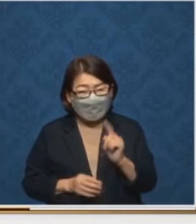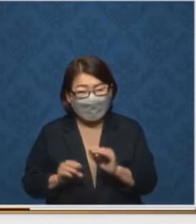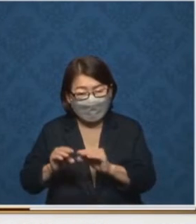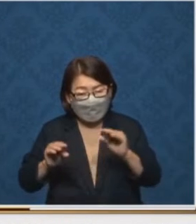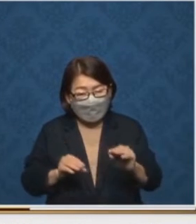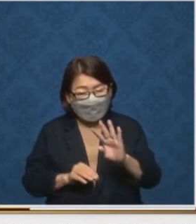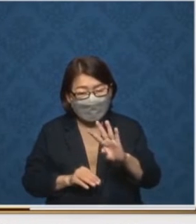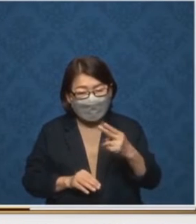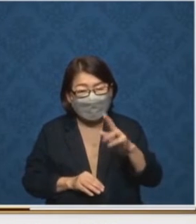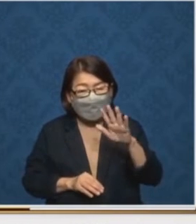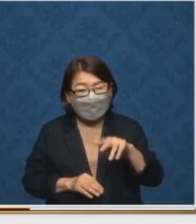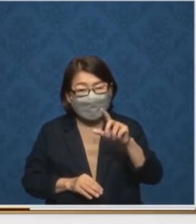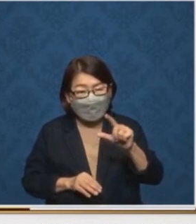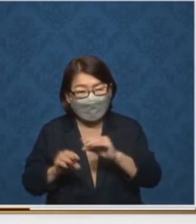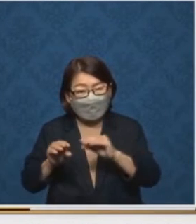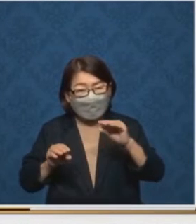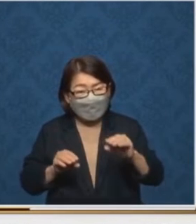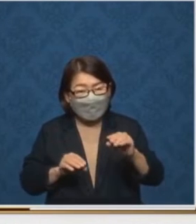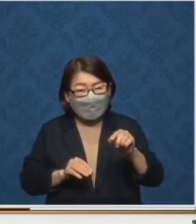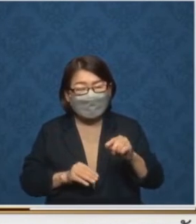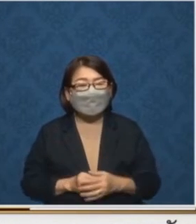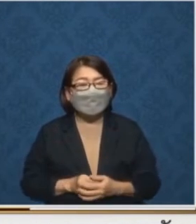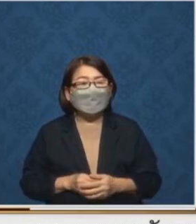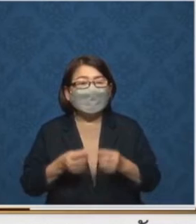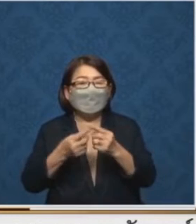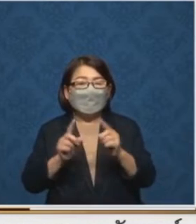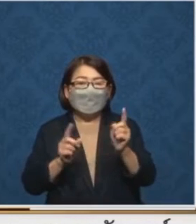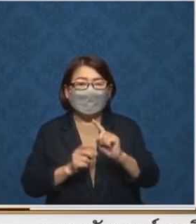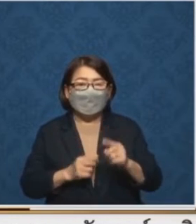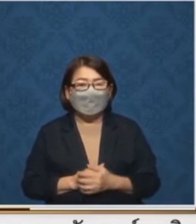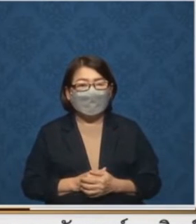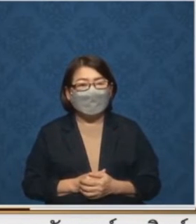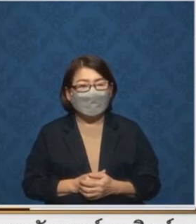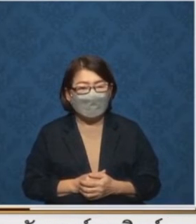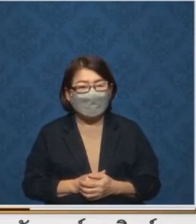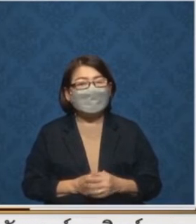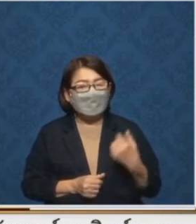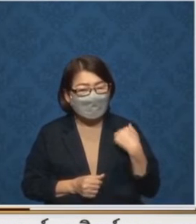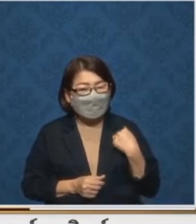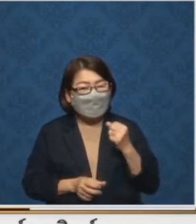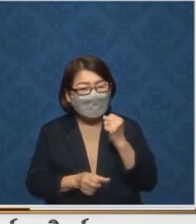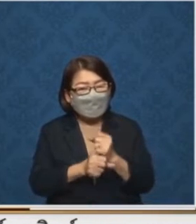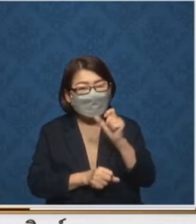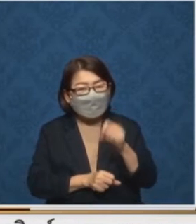าขนาดแ่งไป 45,000 ล้านท่านยังเบิรกจ่ายได้จริงเพีง 21.